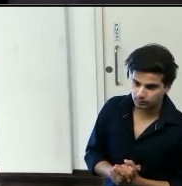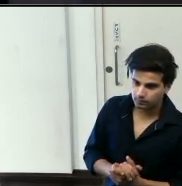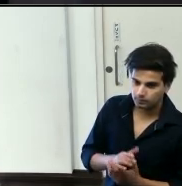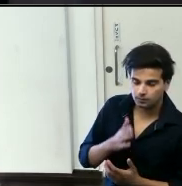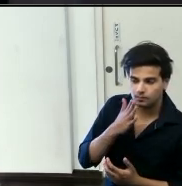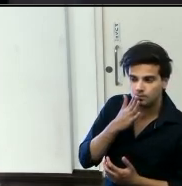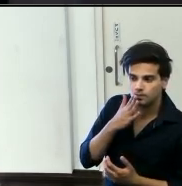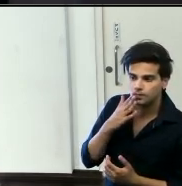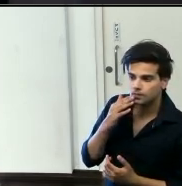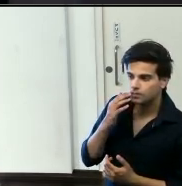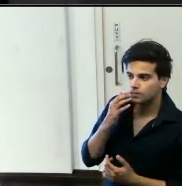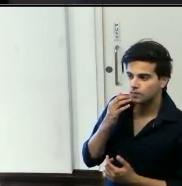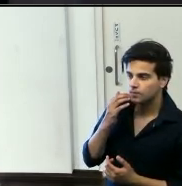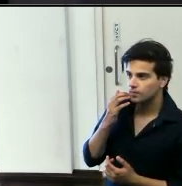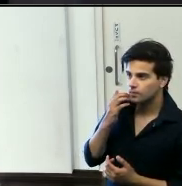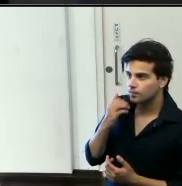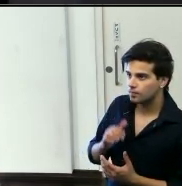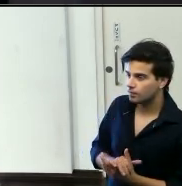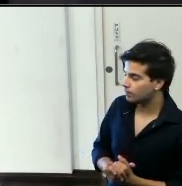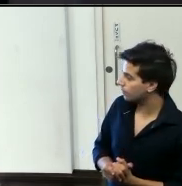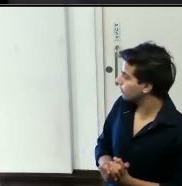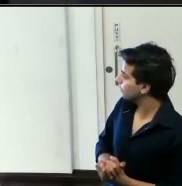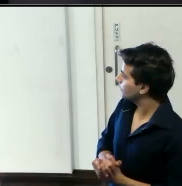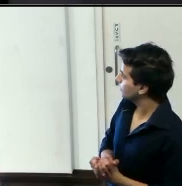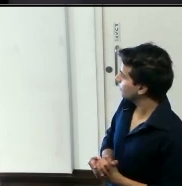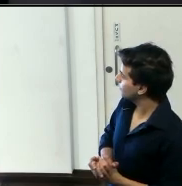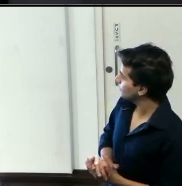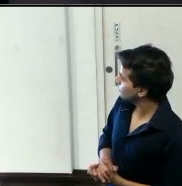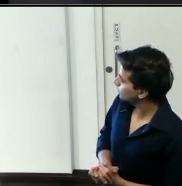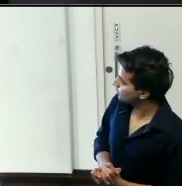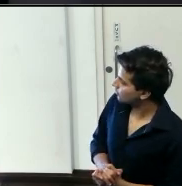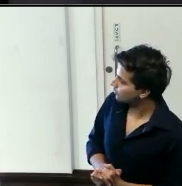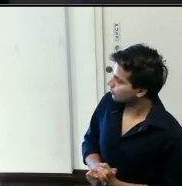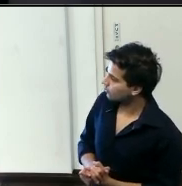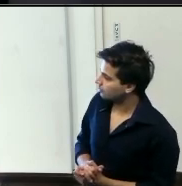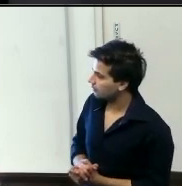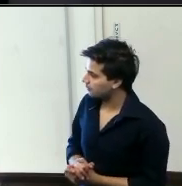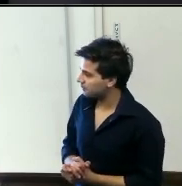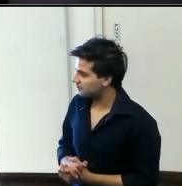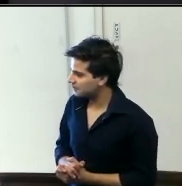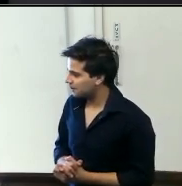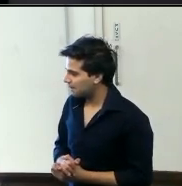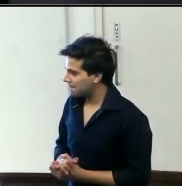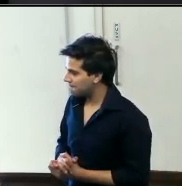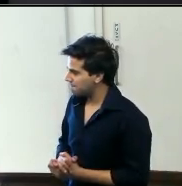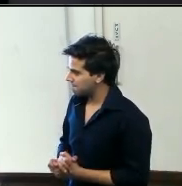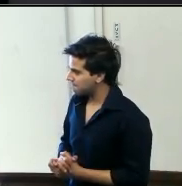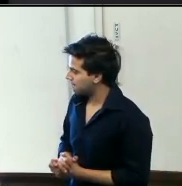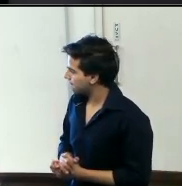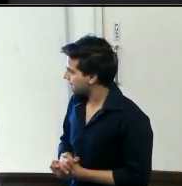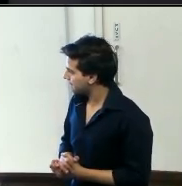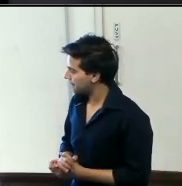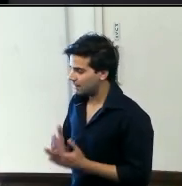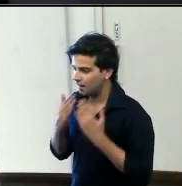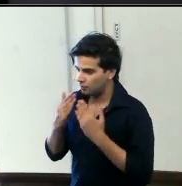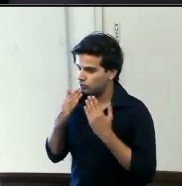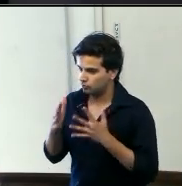ಕೇಳುತ್ತವೆ. ಶಬ್ದಗಳು ಯಾತಕ್ಕೆ ಹೀಗೆ?